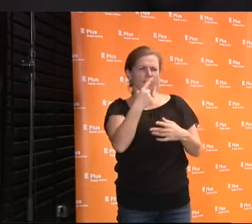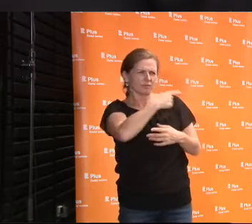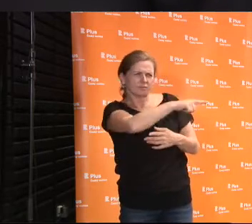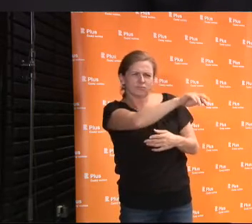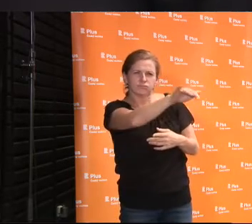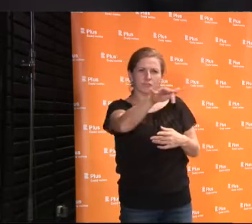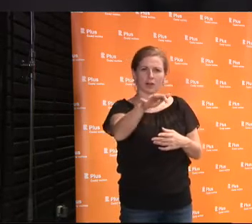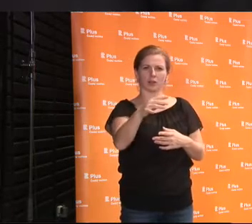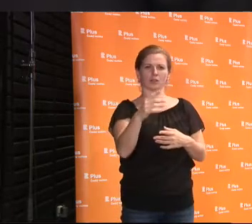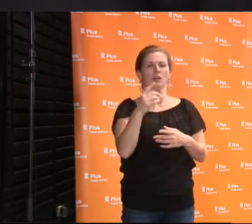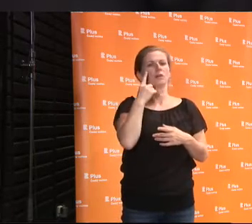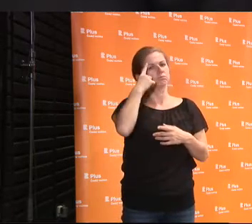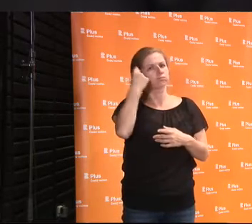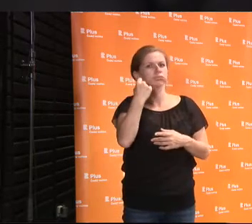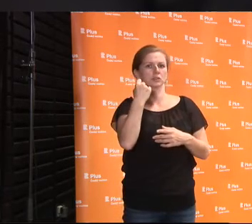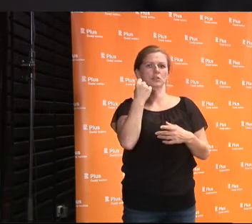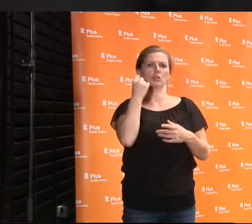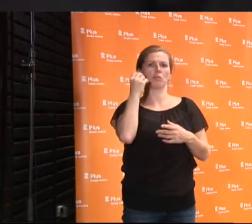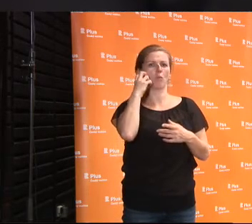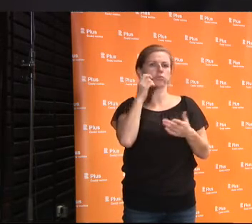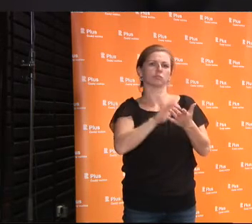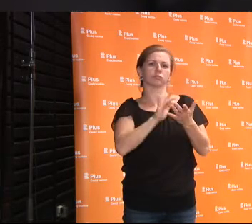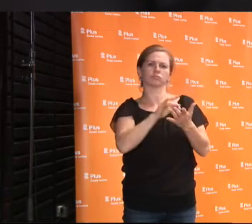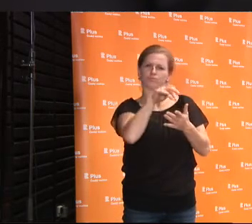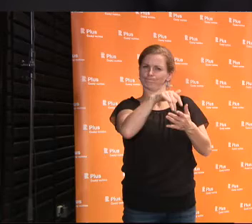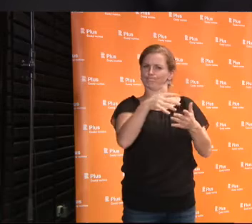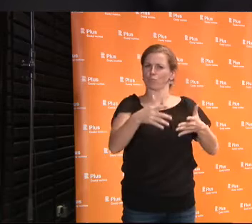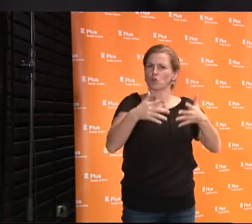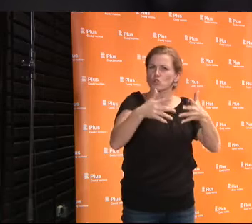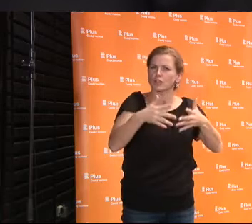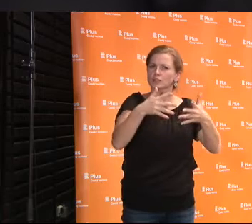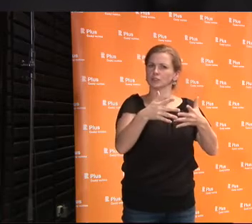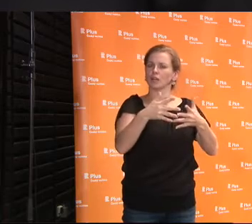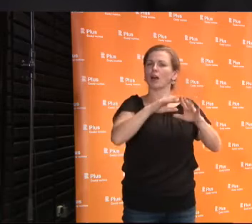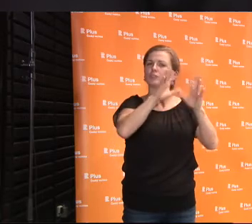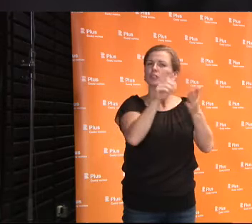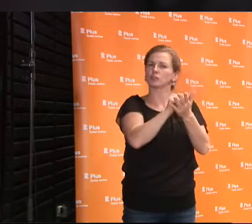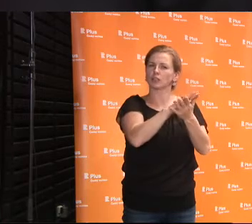iPhonech počasí aplikaci, tak ta vlastně, tam se vám data vlastně